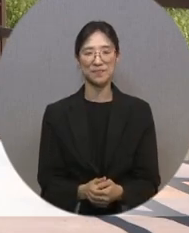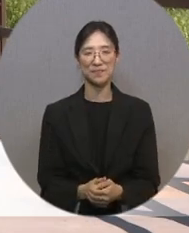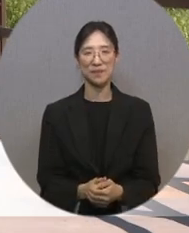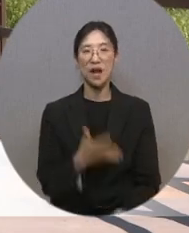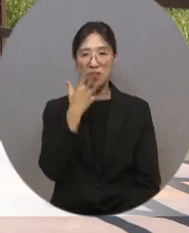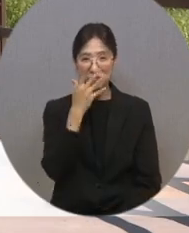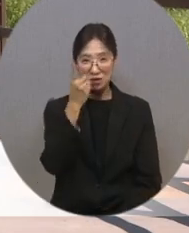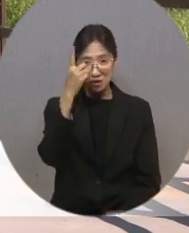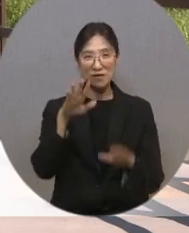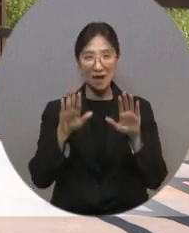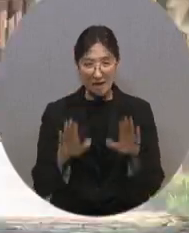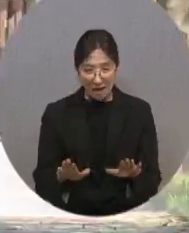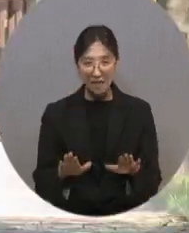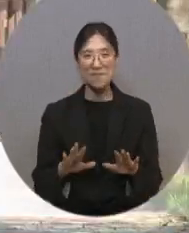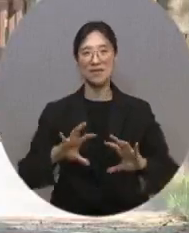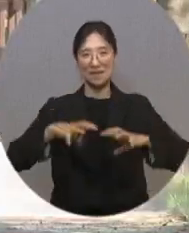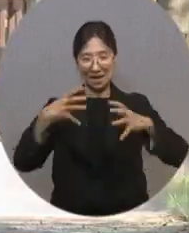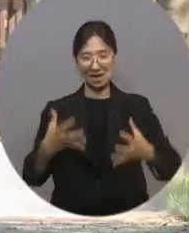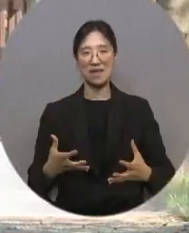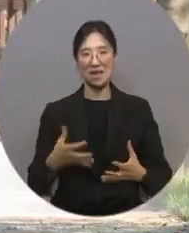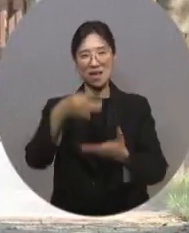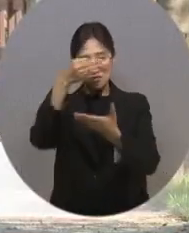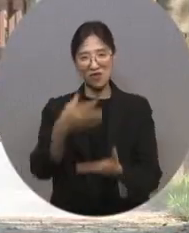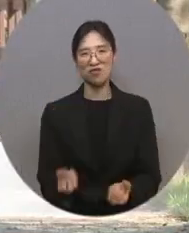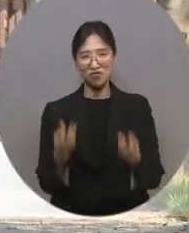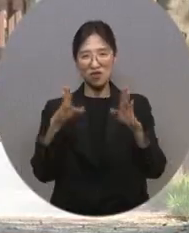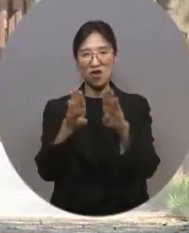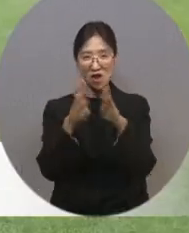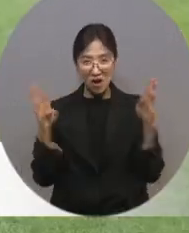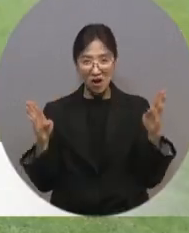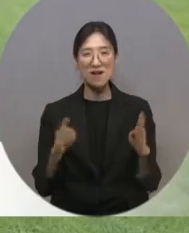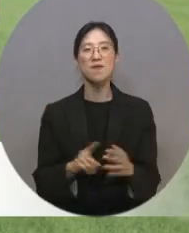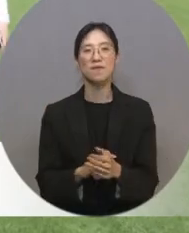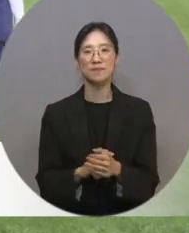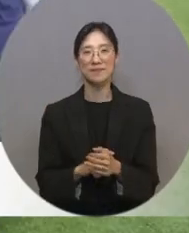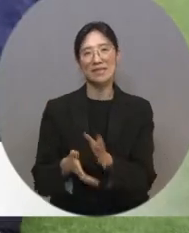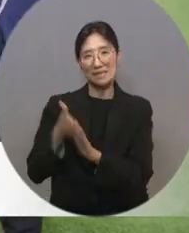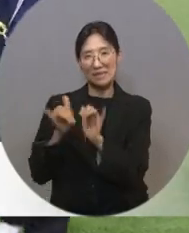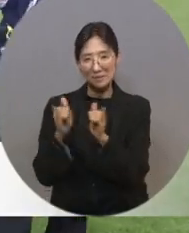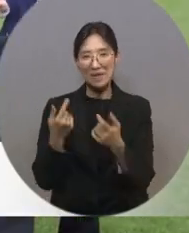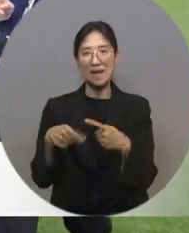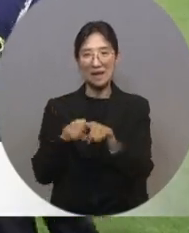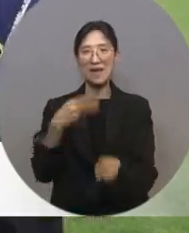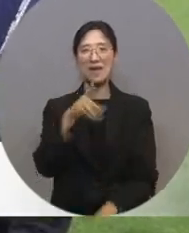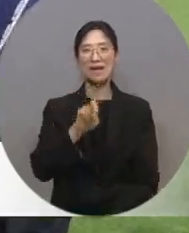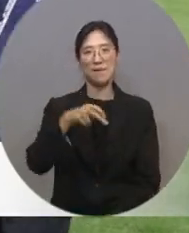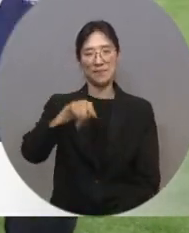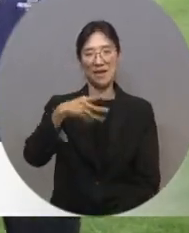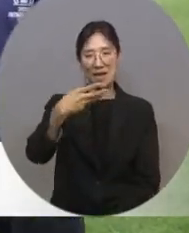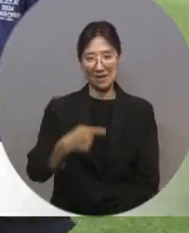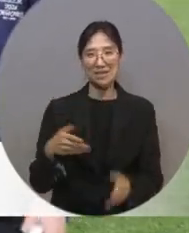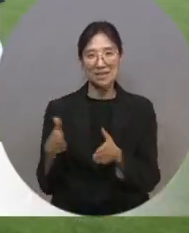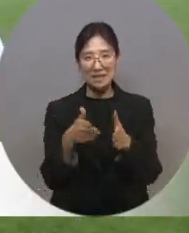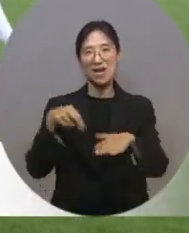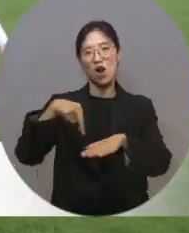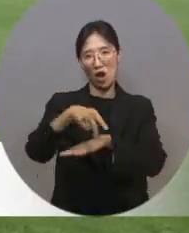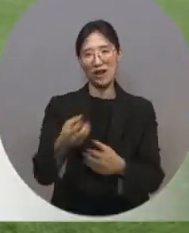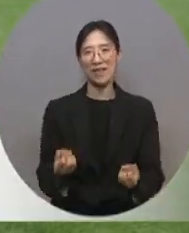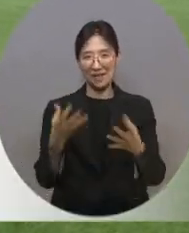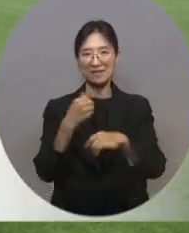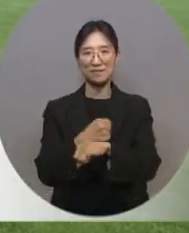순천시는 이번 달 진행하는 세계유산축전을 여는 열림식으로 시민과 함께 람사르길 걷기 행사를